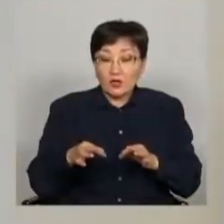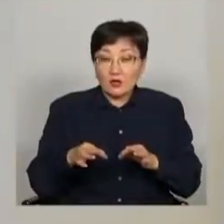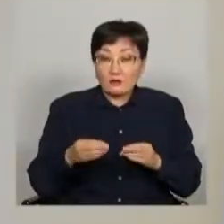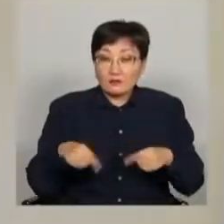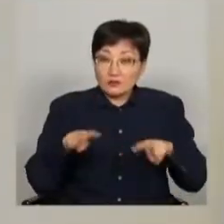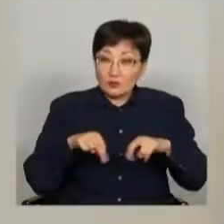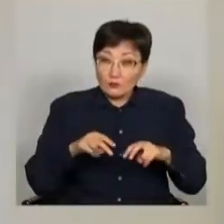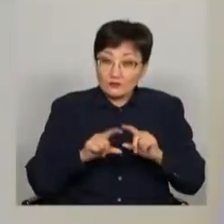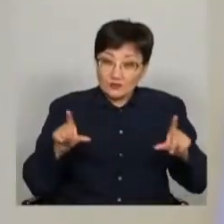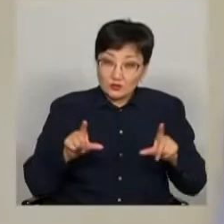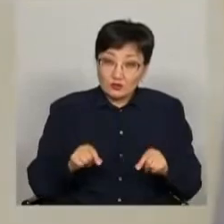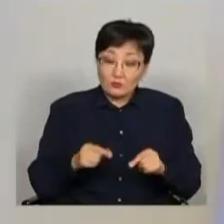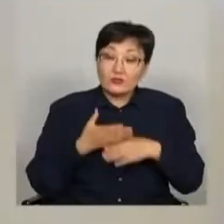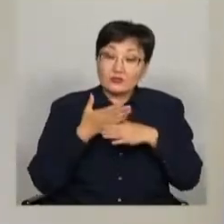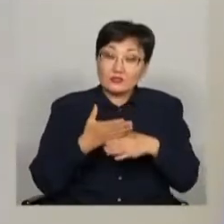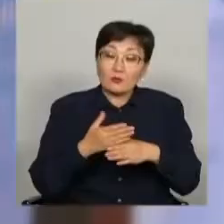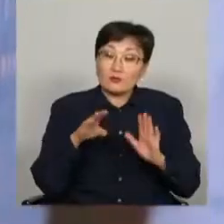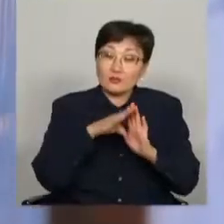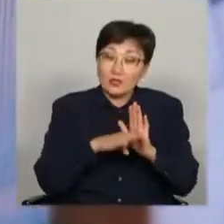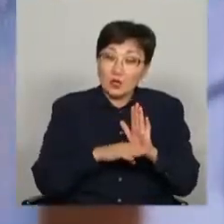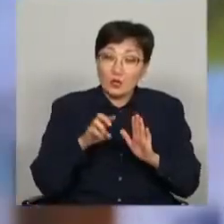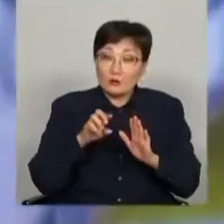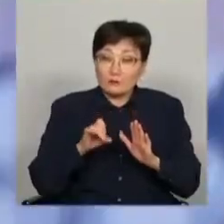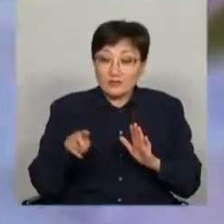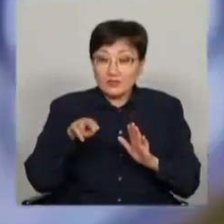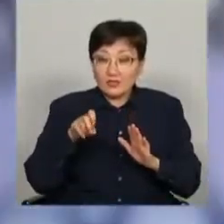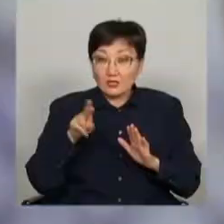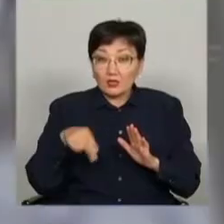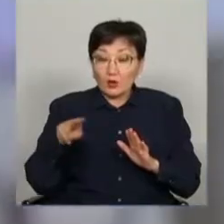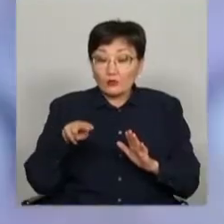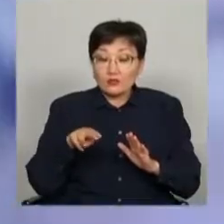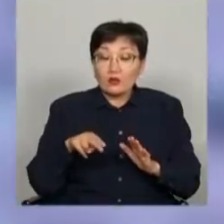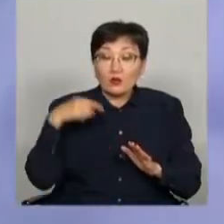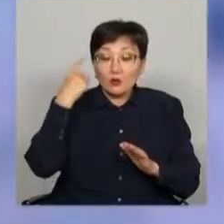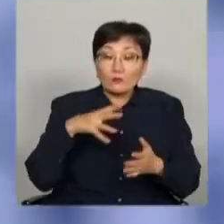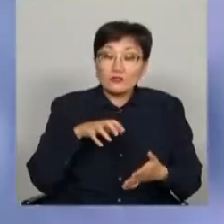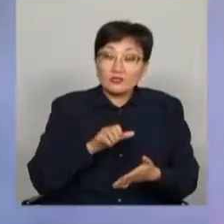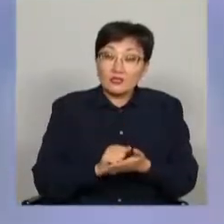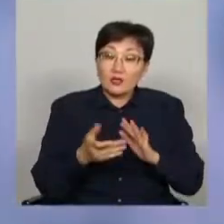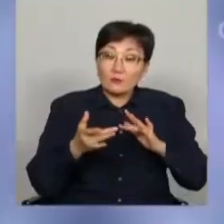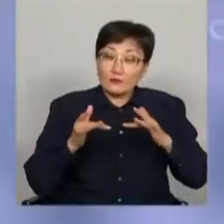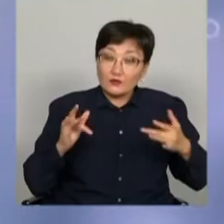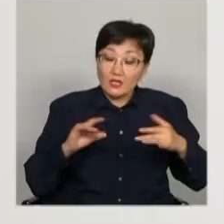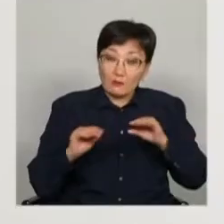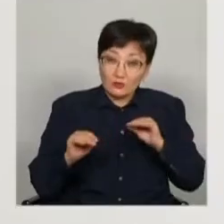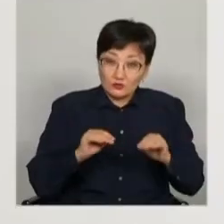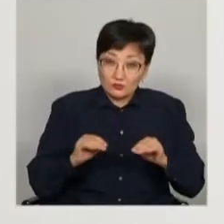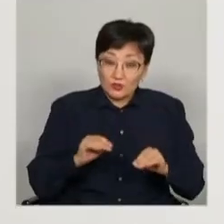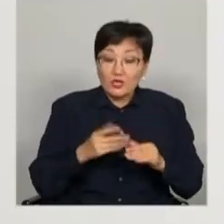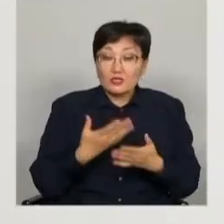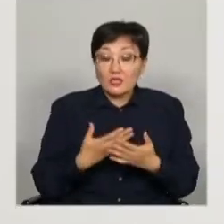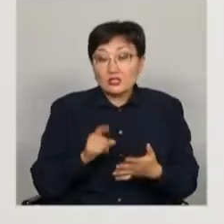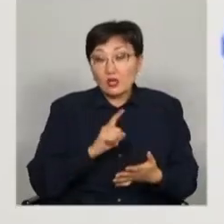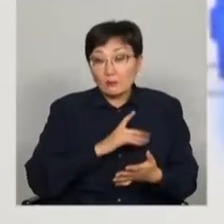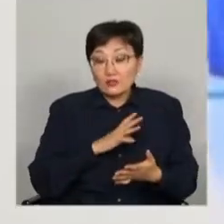финмониторингу. Выяснилось, что с помощью программы BinCloud физлица приобретали в аренду виртуальное майнинговое оборудование и якобы должны